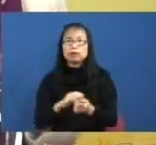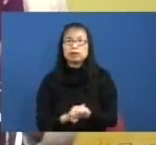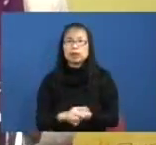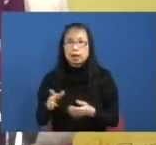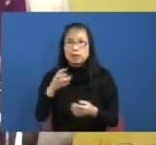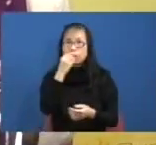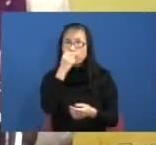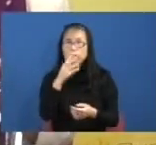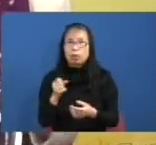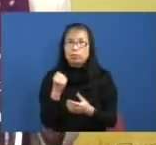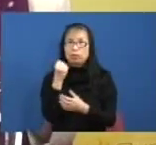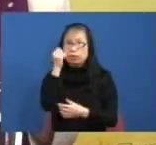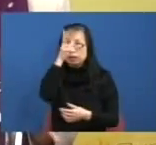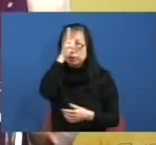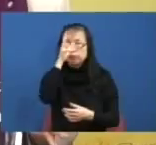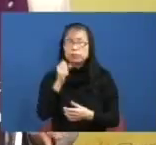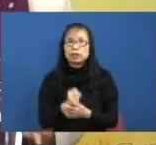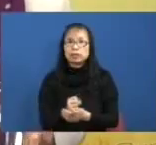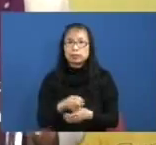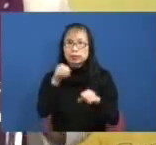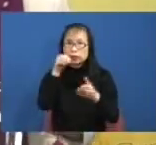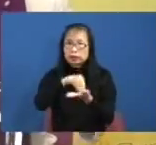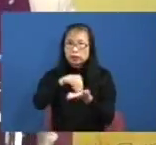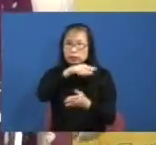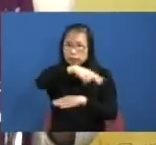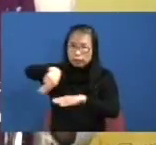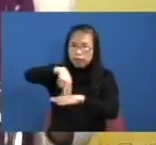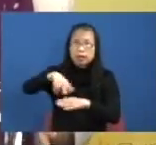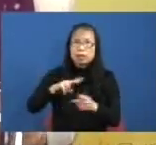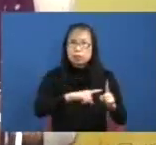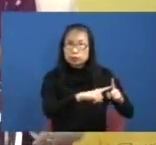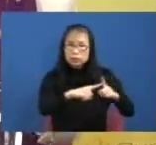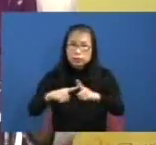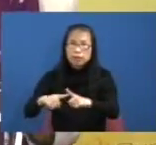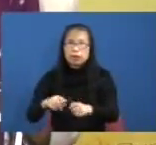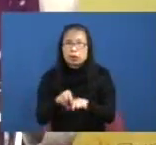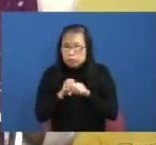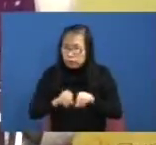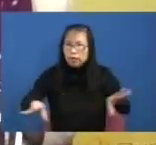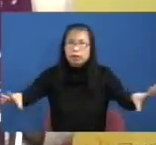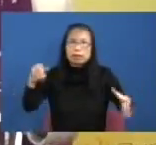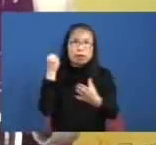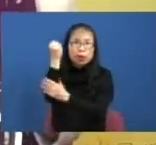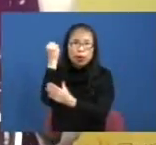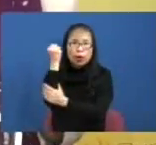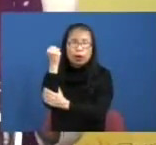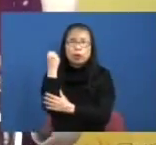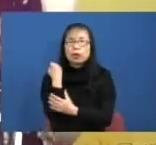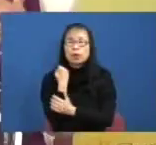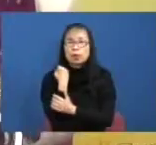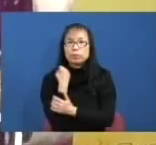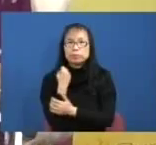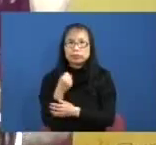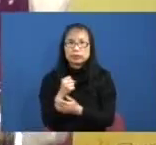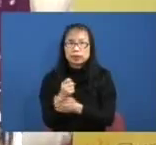香港特別行政區嗰個定界咧，就如果你話真係要啲居民係疏散或者抗疫咧，即係唔係抗，即係呢